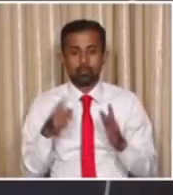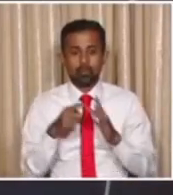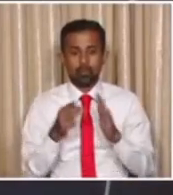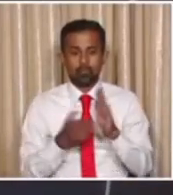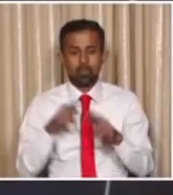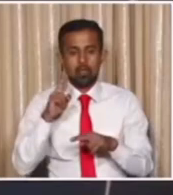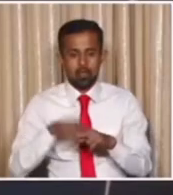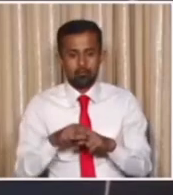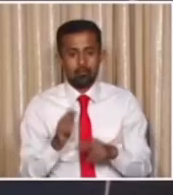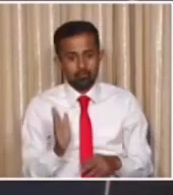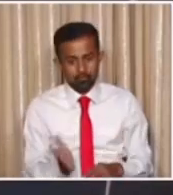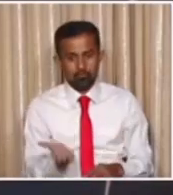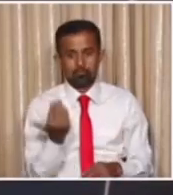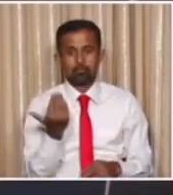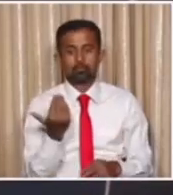ජාත්‍යන්තර මුල්ල අරමුදල විසින්ම